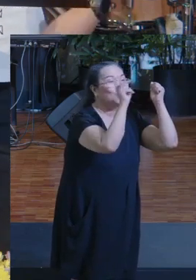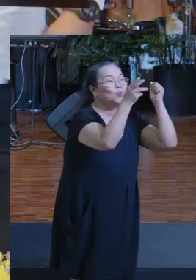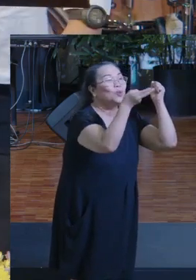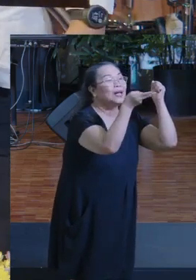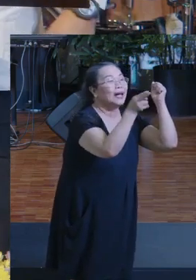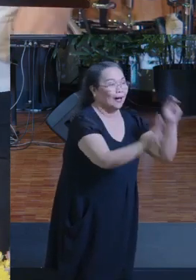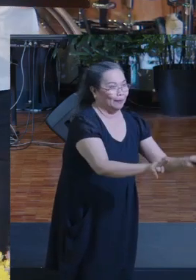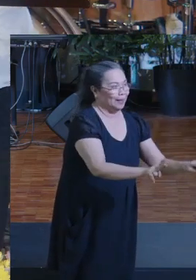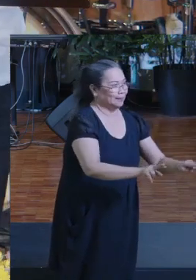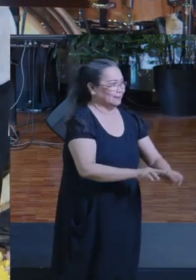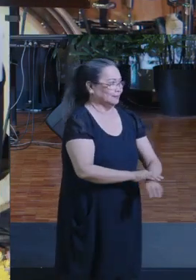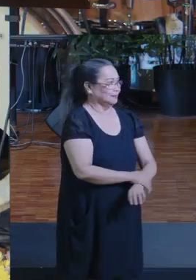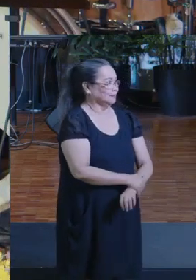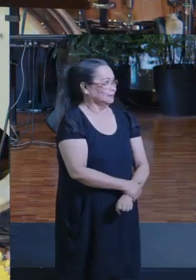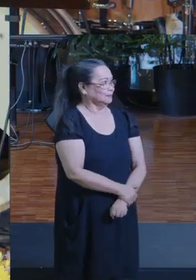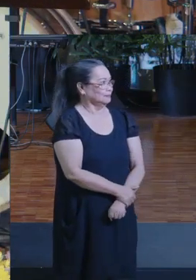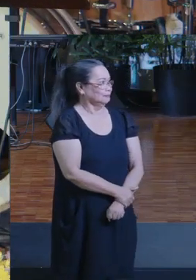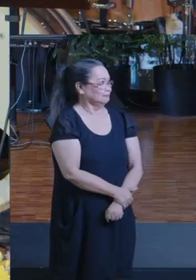tutuparin.